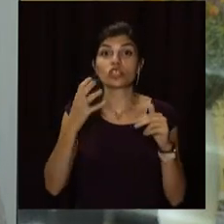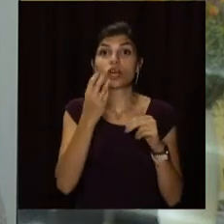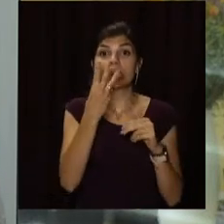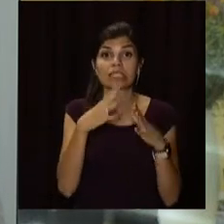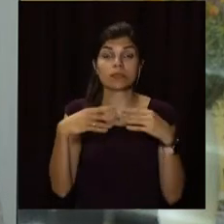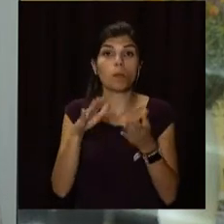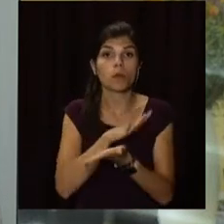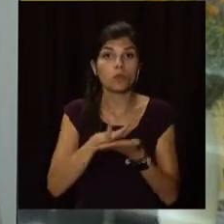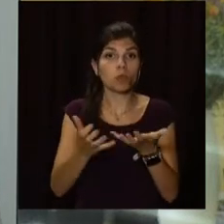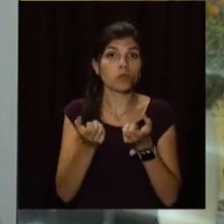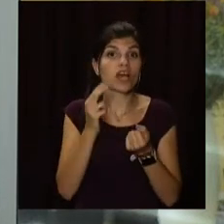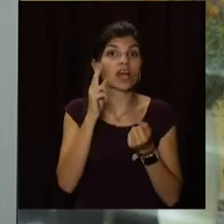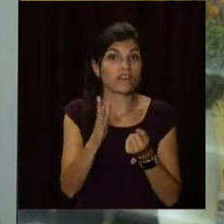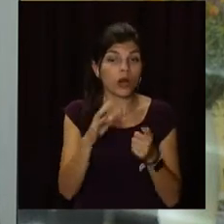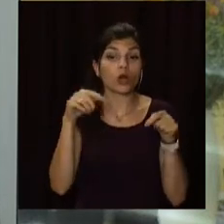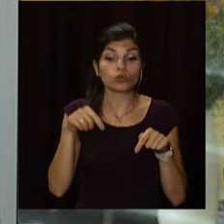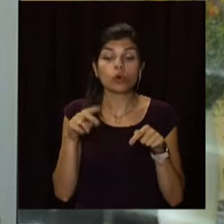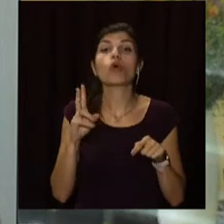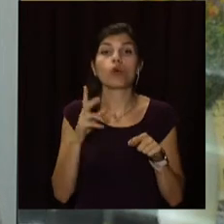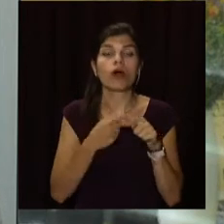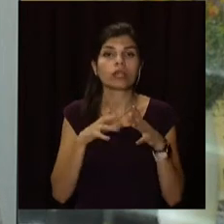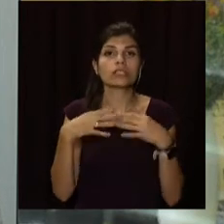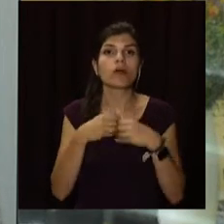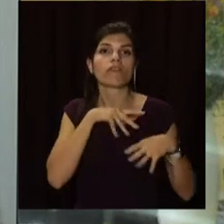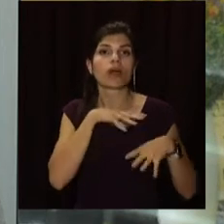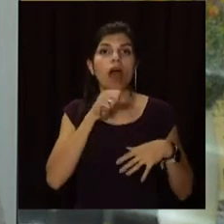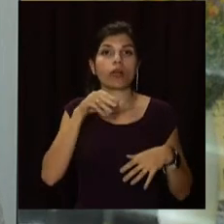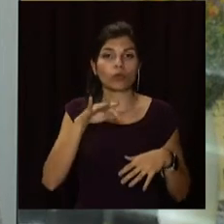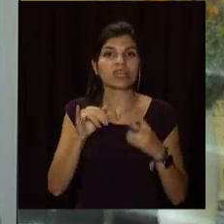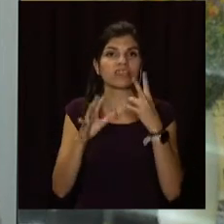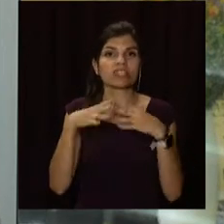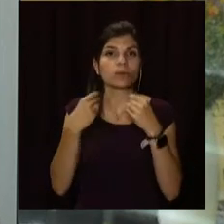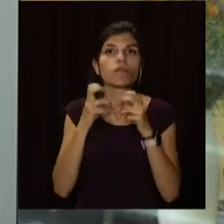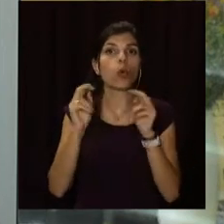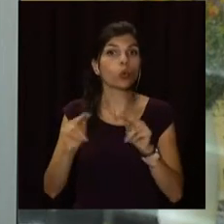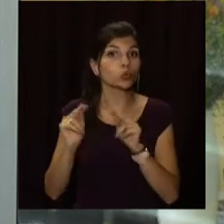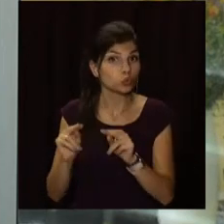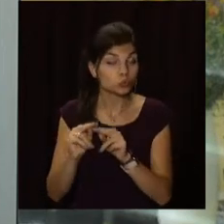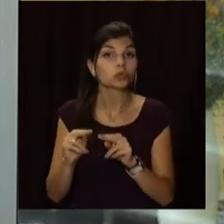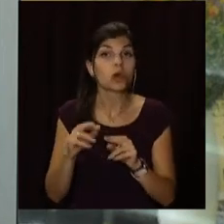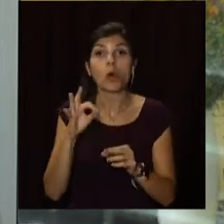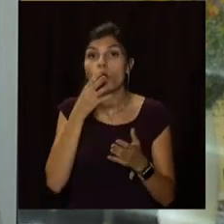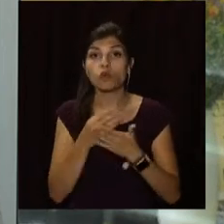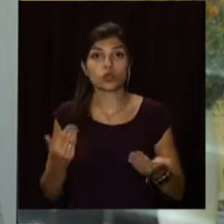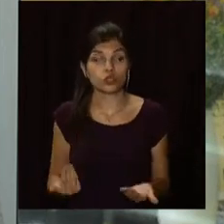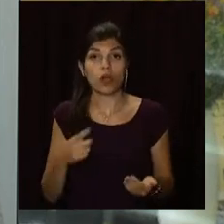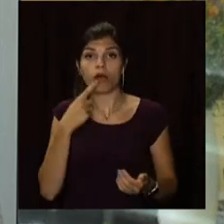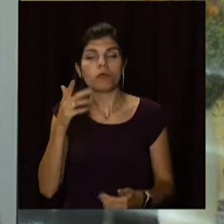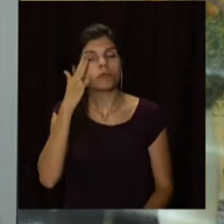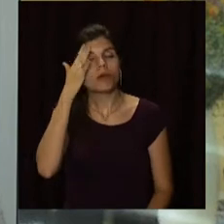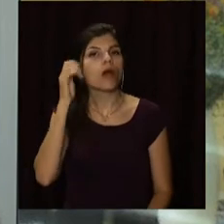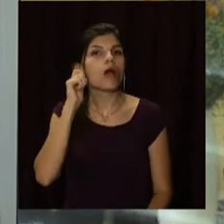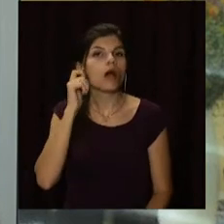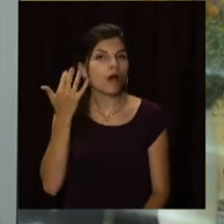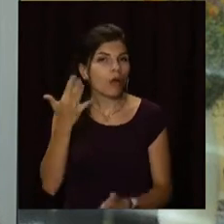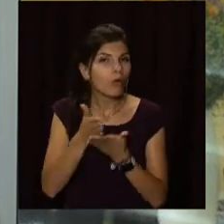безкоштовно отримали квартири. Цього разу родина ветерана АТО та дві сім'ї – вчительські. Про власне житло, кажуть, мріяли